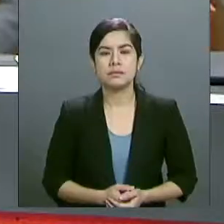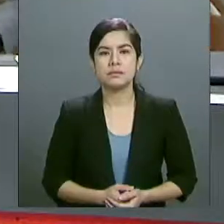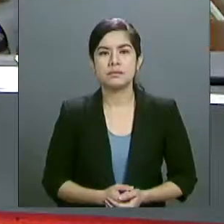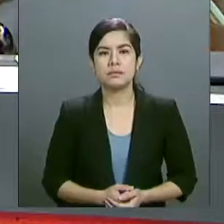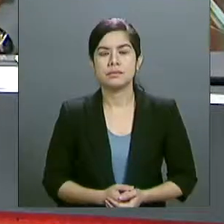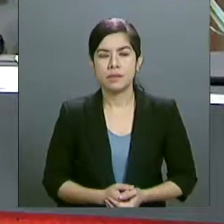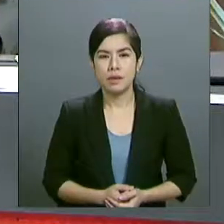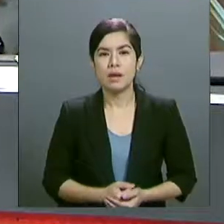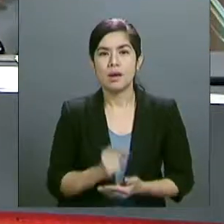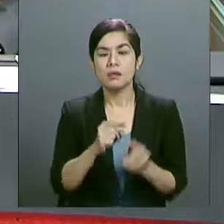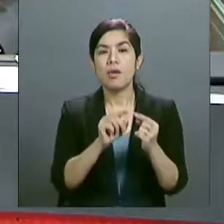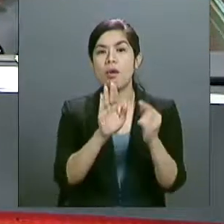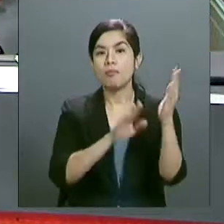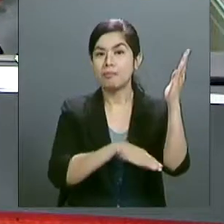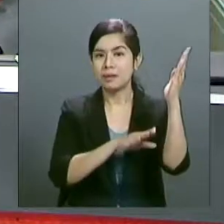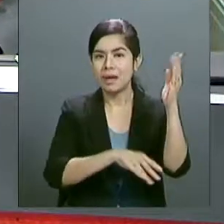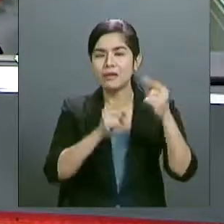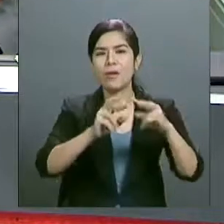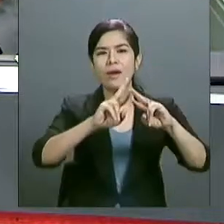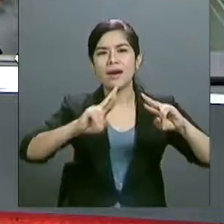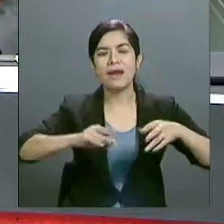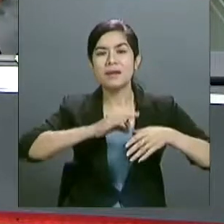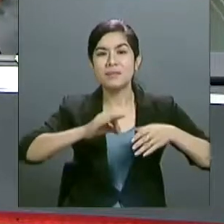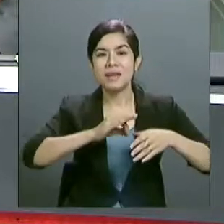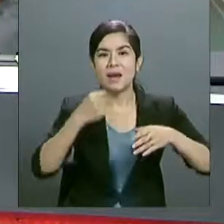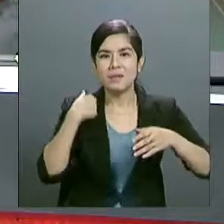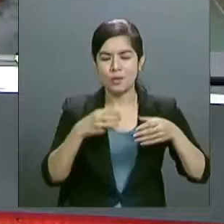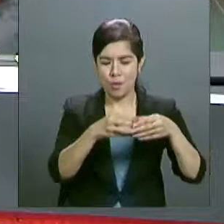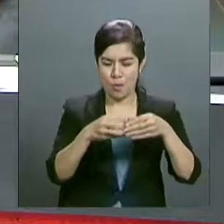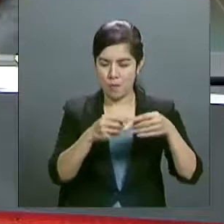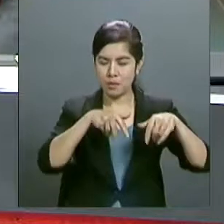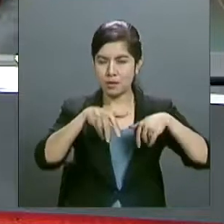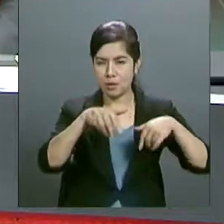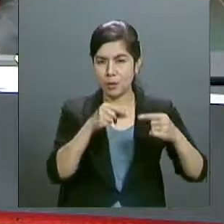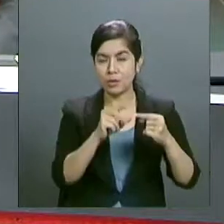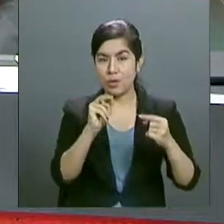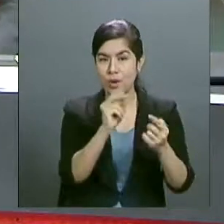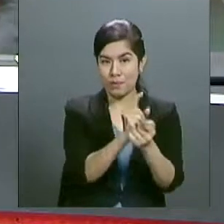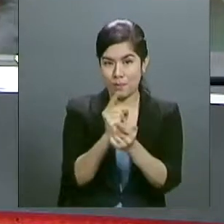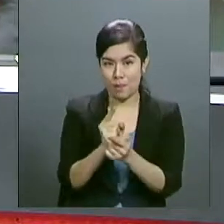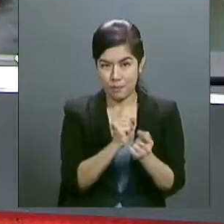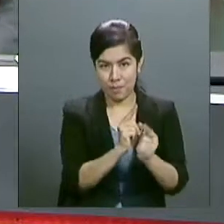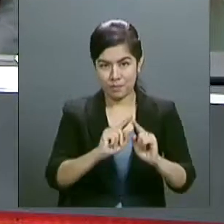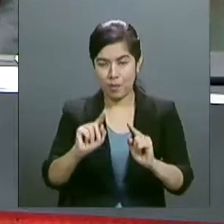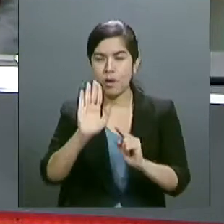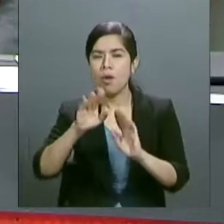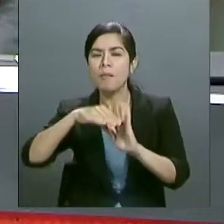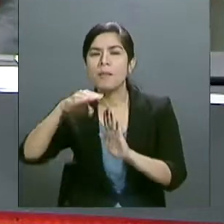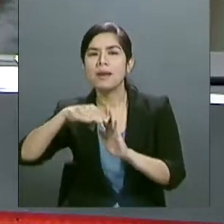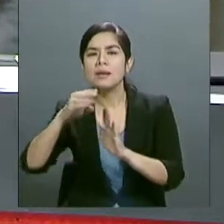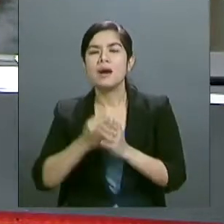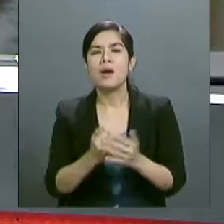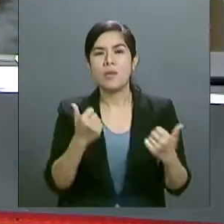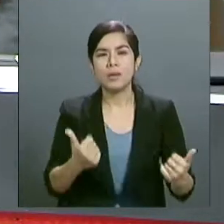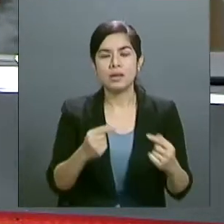คุณผู้ชมครับในพื้นที่ภาคใต้ร้านน้ำชานับเป็นจุดพบปะพูดคุยของผู้คนนะครับแต่ว่าในภาคเหนือนั้นกลับแตกต่างออกไปวันนี้เจนซีรีพ